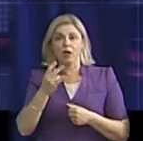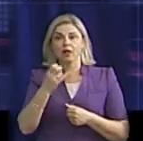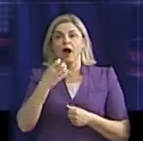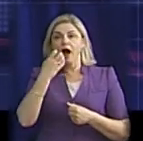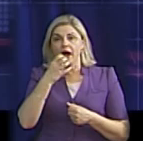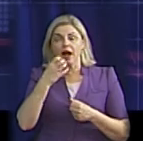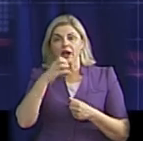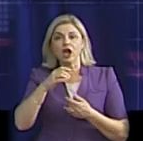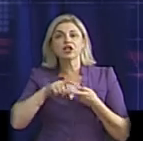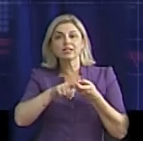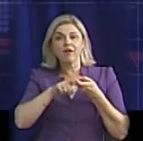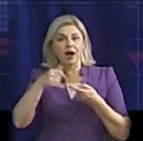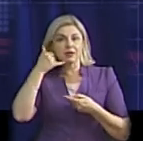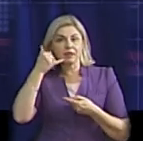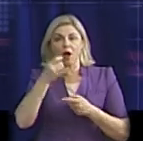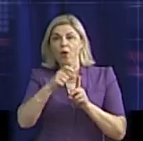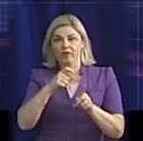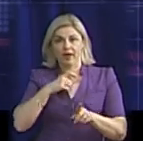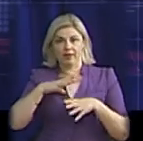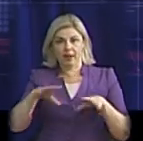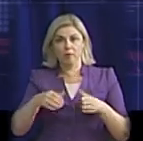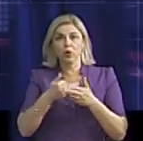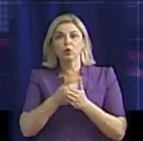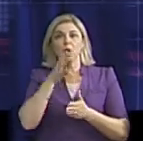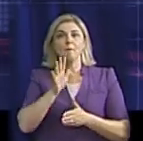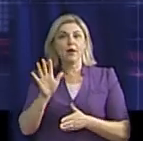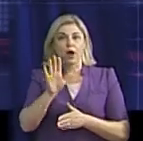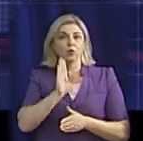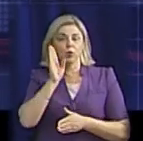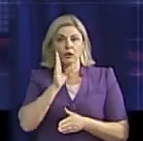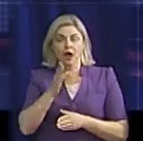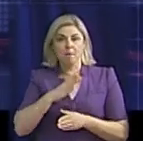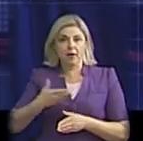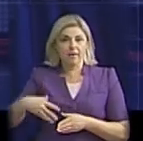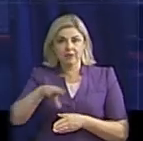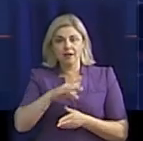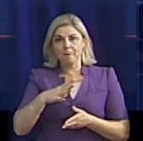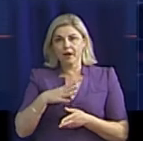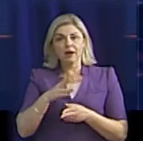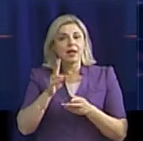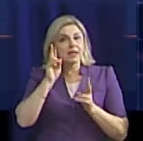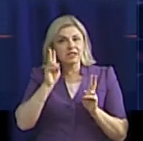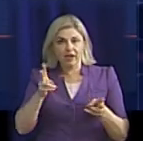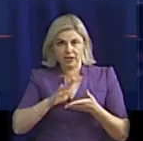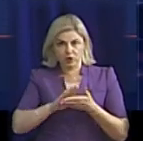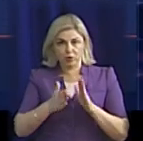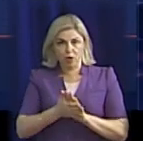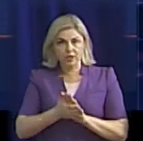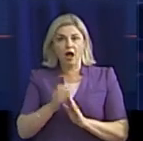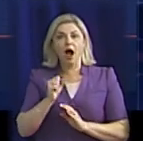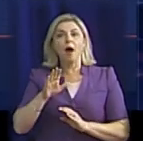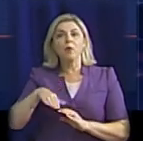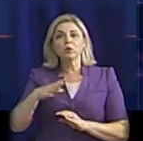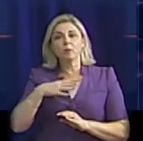лінії вони не відповідали. До 5 ранку ми були в такій ось незрозумілій ситуації. О 5 ранку нам повідомили, що у вас затримка